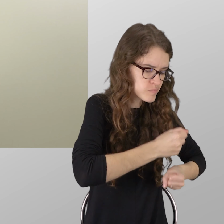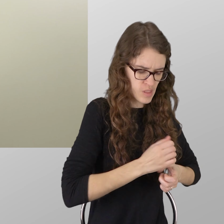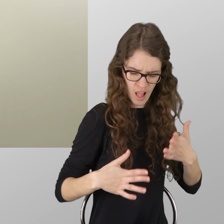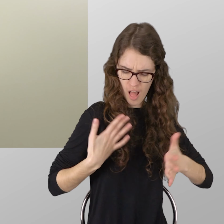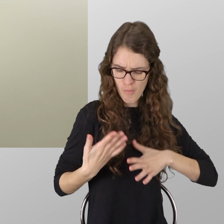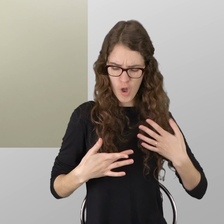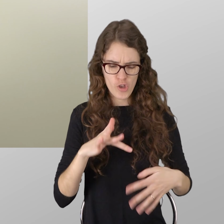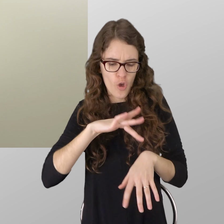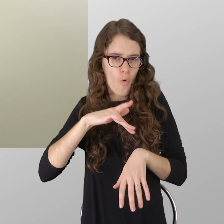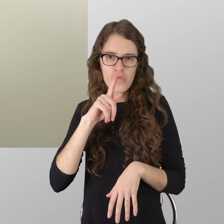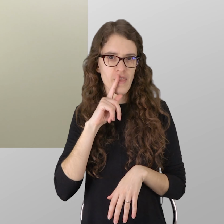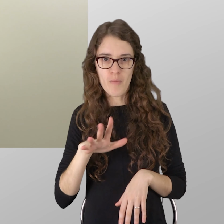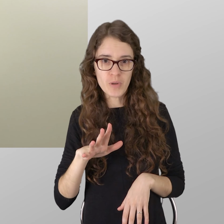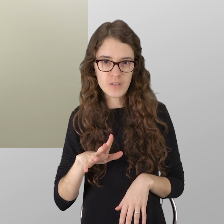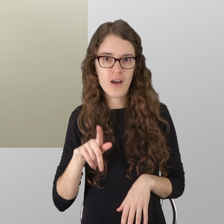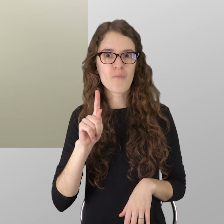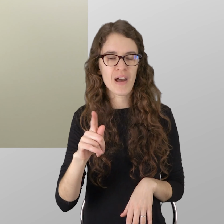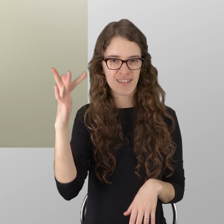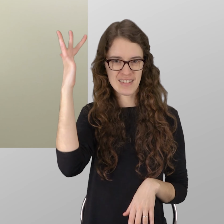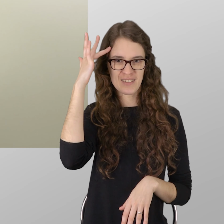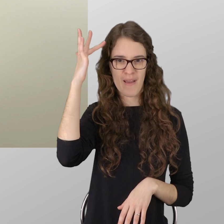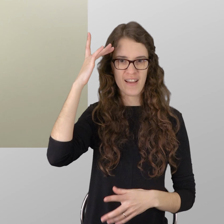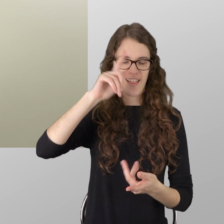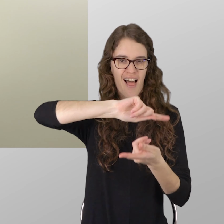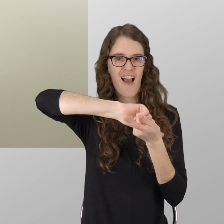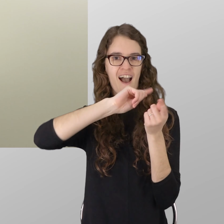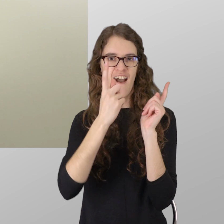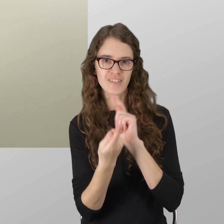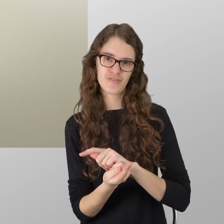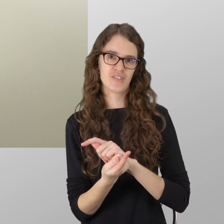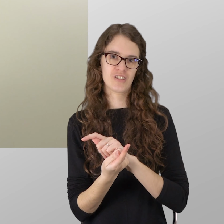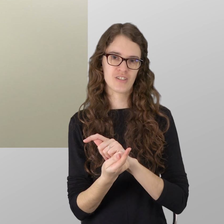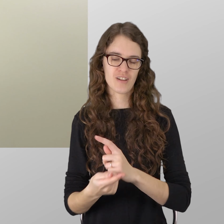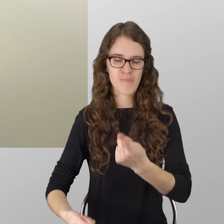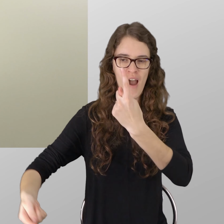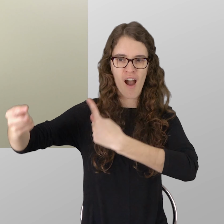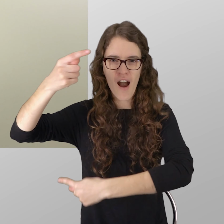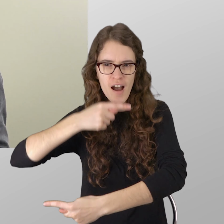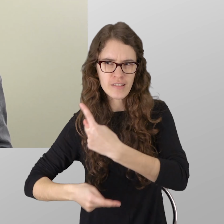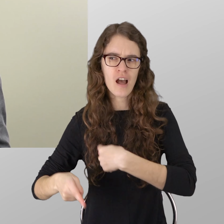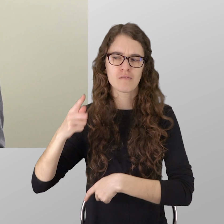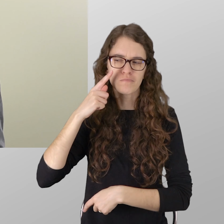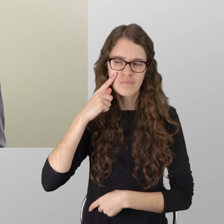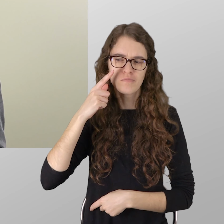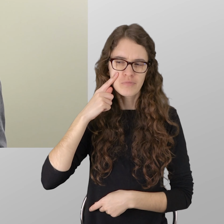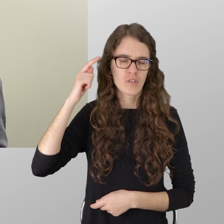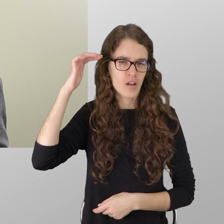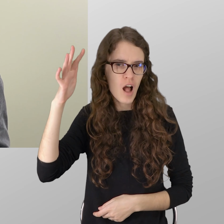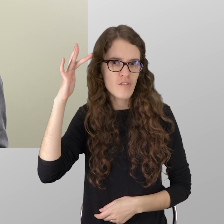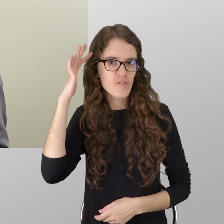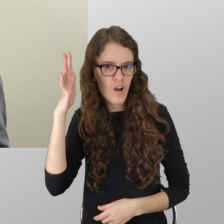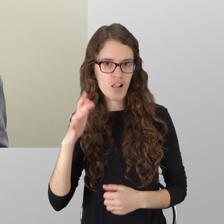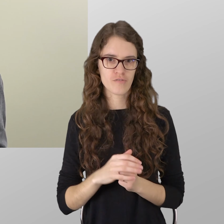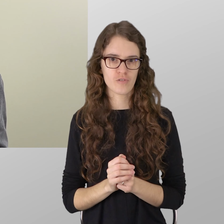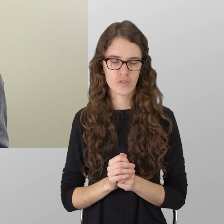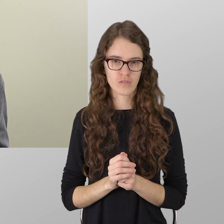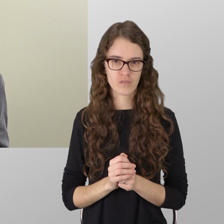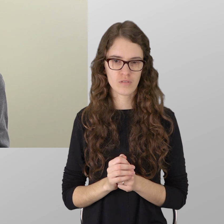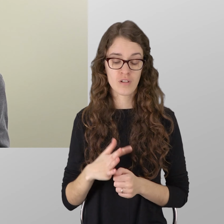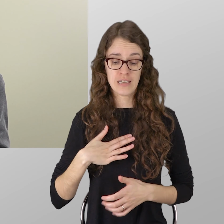nemalonių, bet smegenys padaro atvirkščiai. Jo sugrįžta ir kartai sugrįžta didesnis. Taip gaunasi, kad kuo daugiau